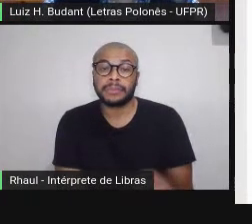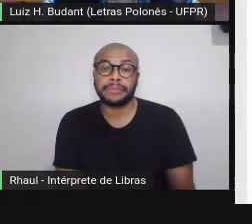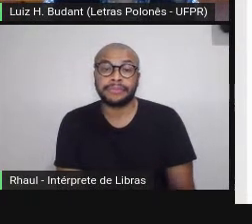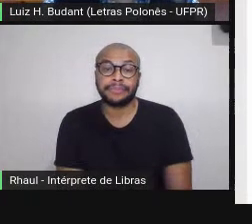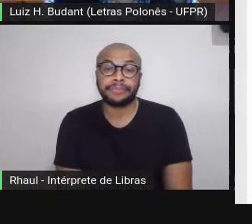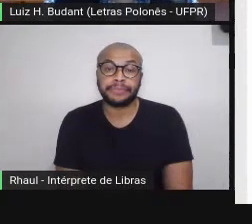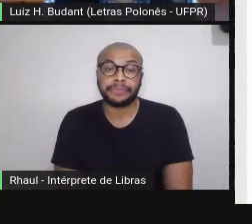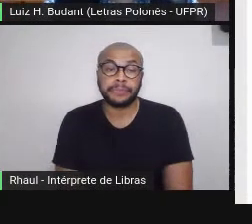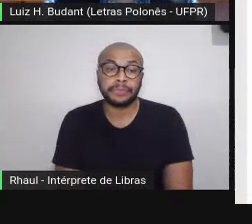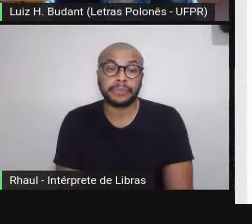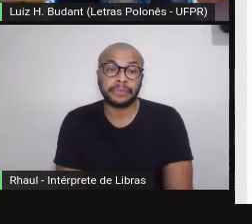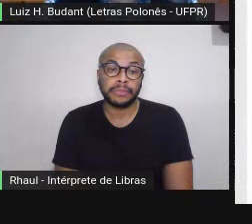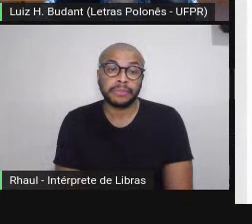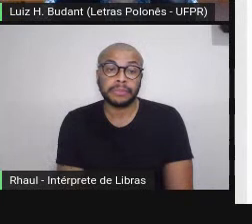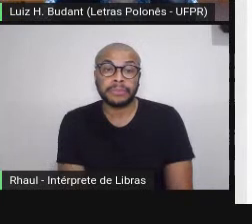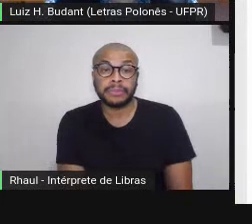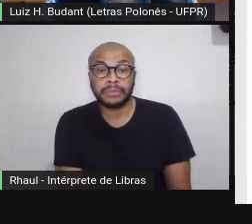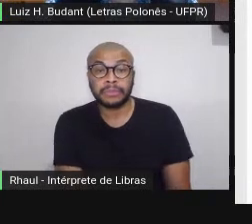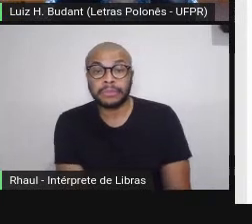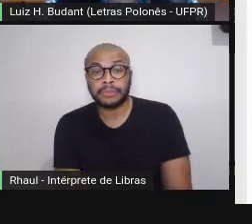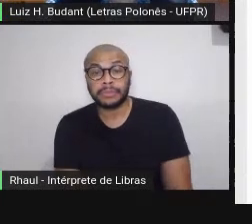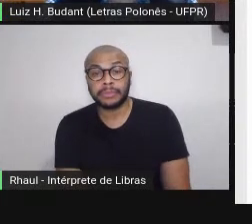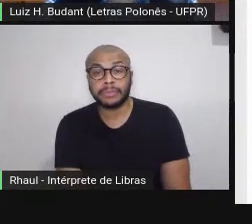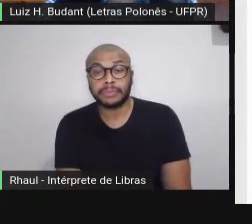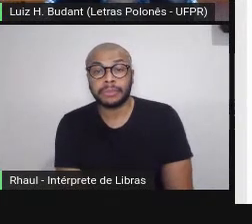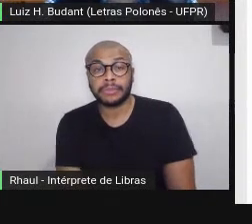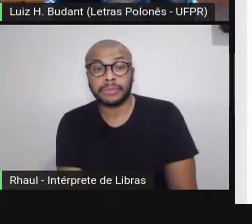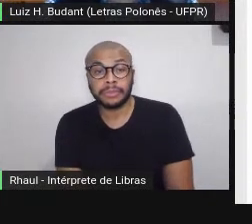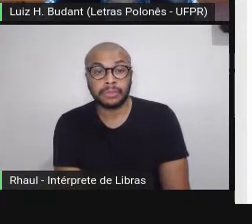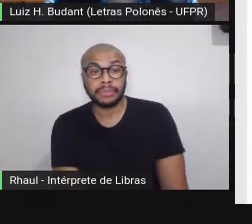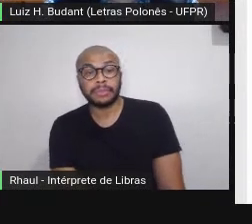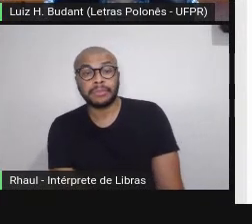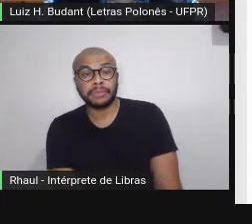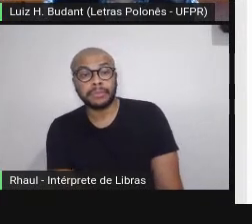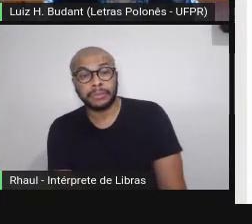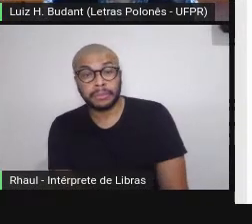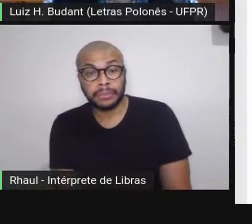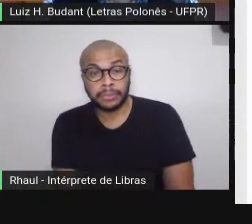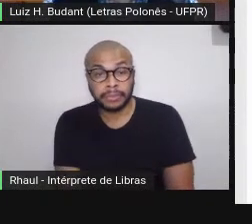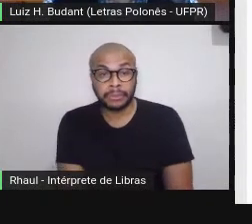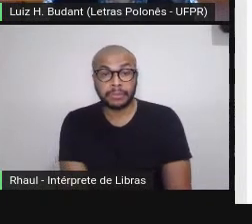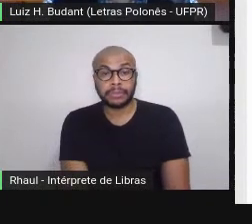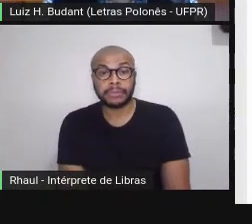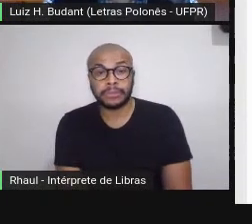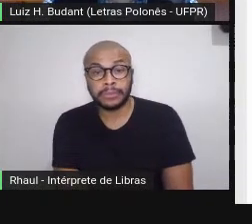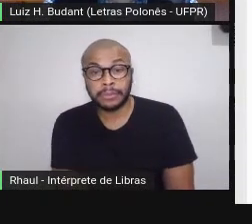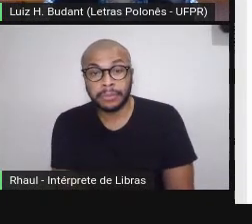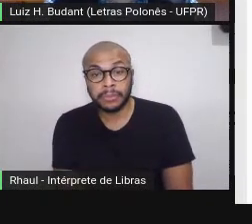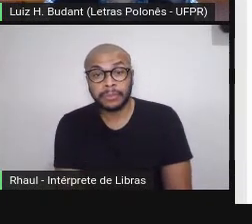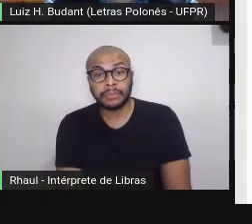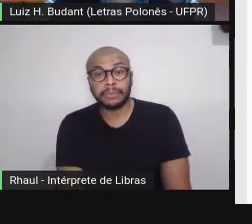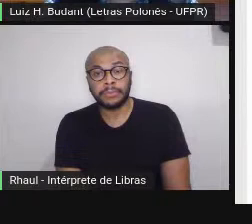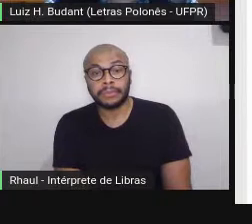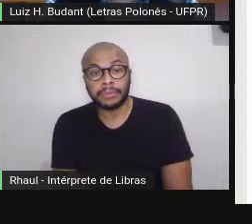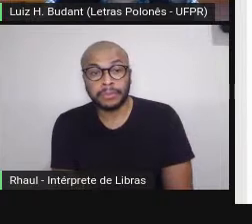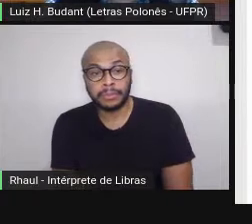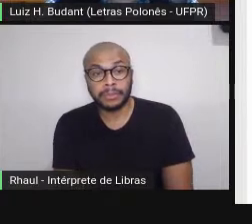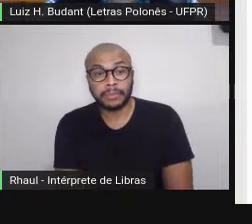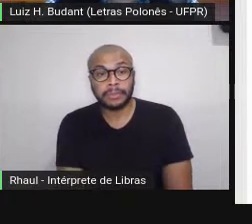albo rzeczowniki rodzaju męskiego i żeńskiego. Przymiotniki to na przykład